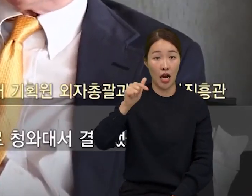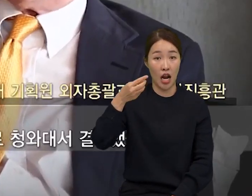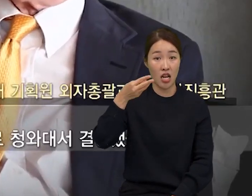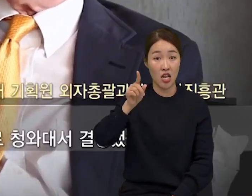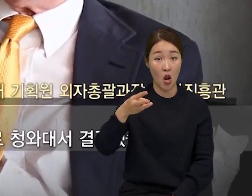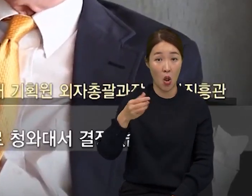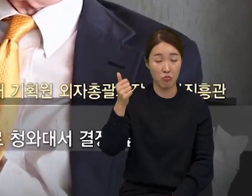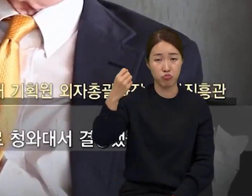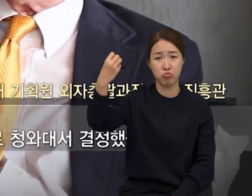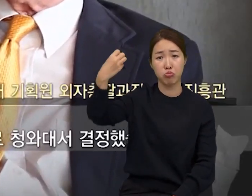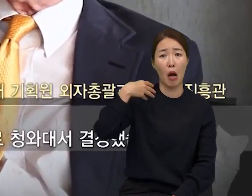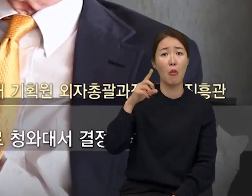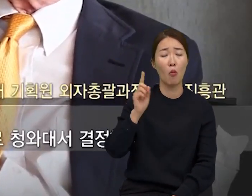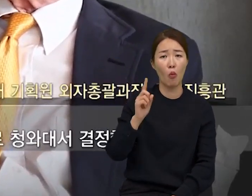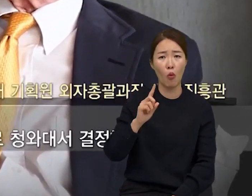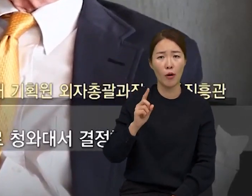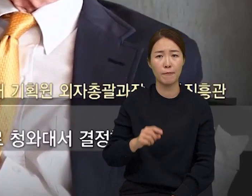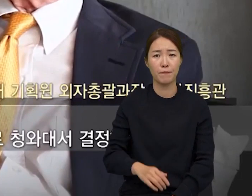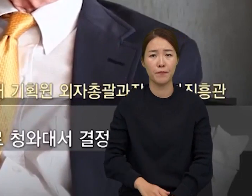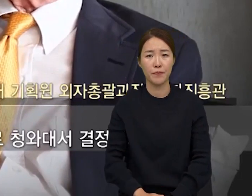김학렬 씨가 나한테 와가지고